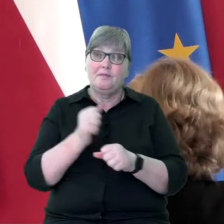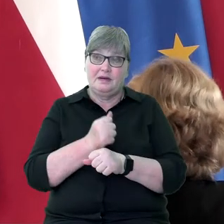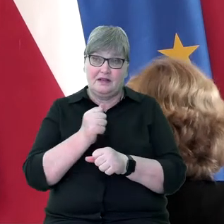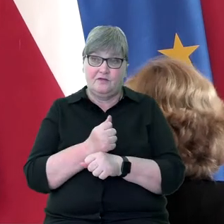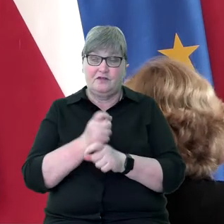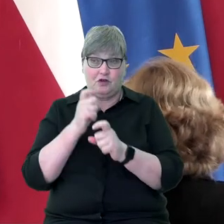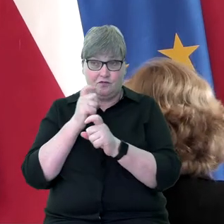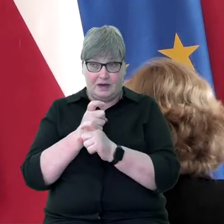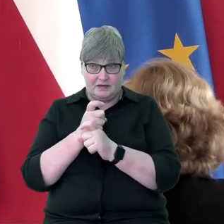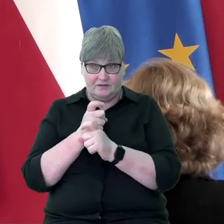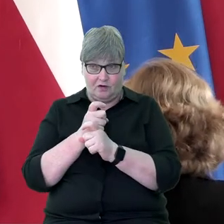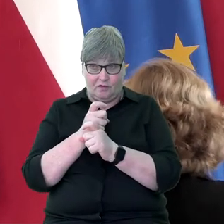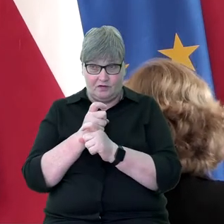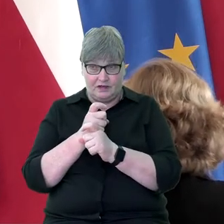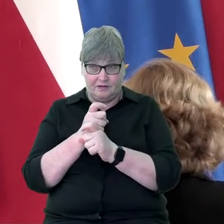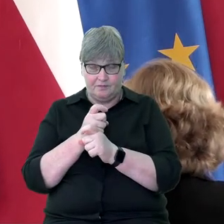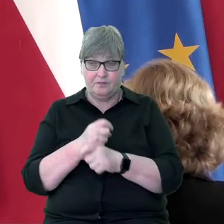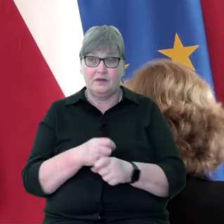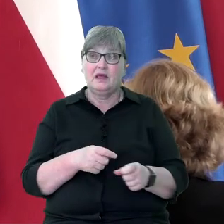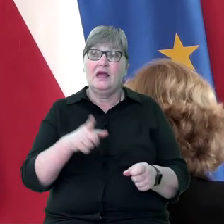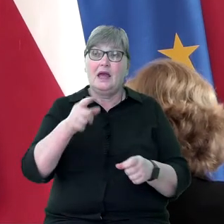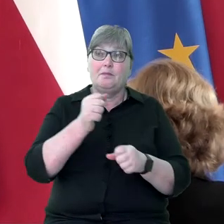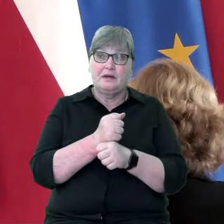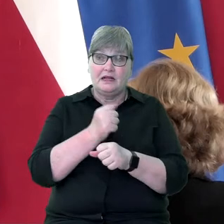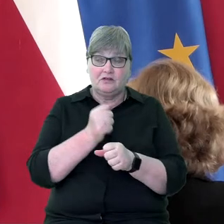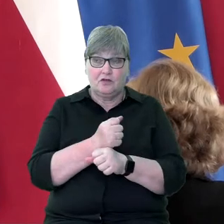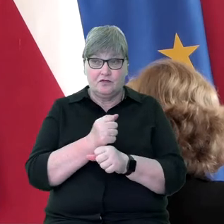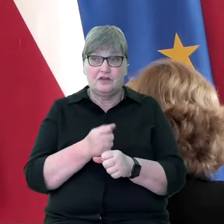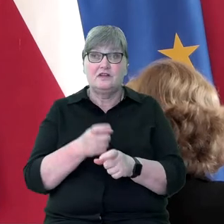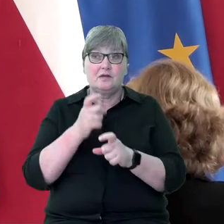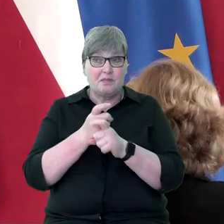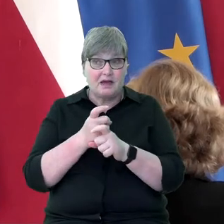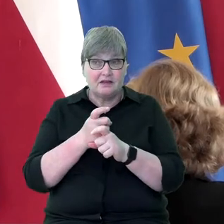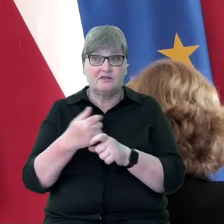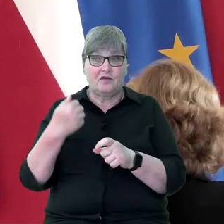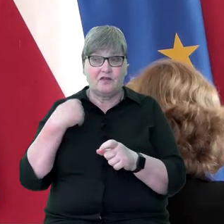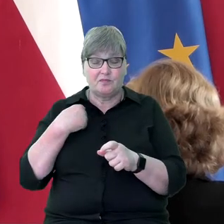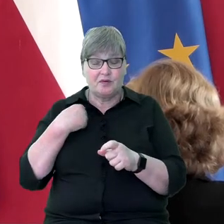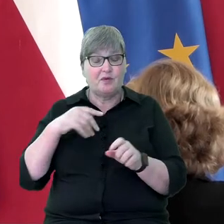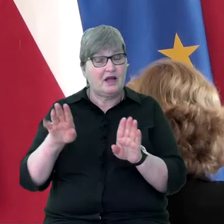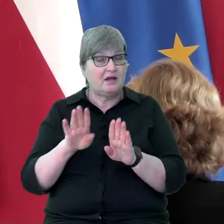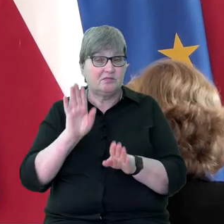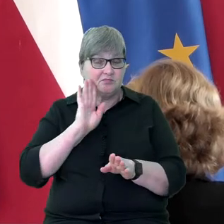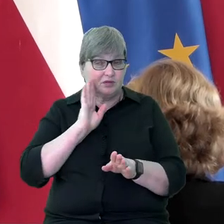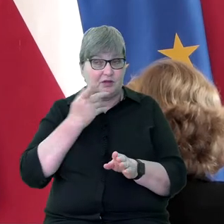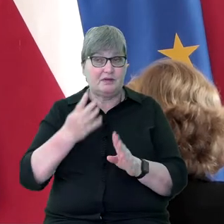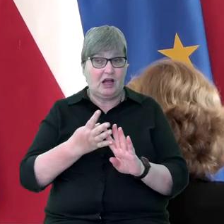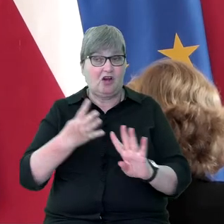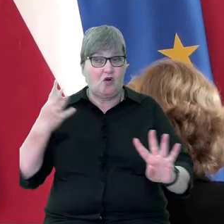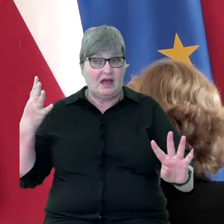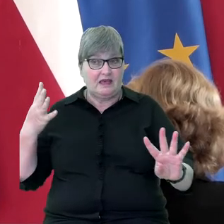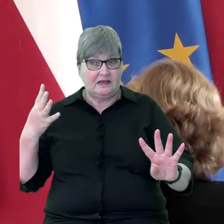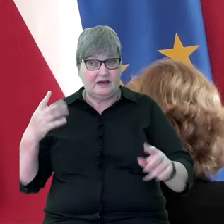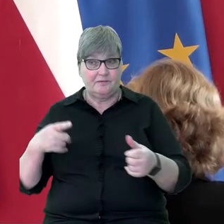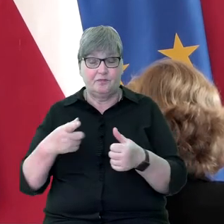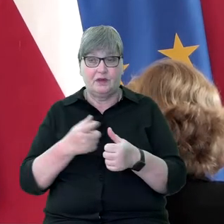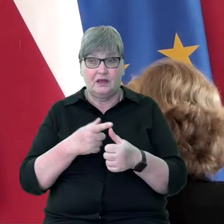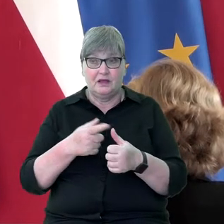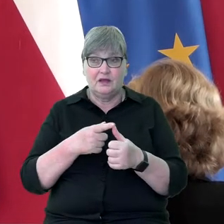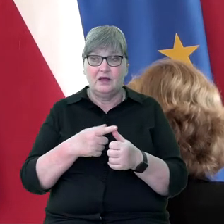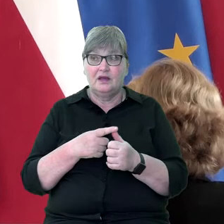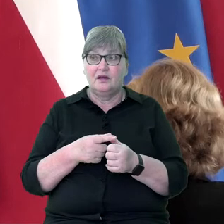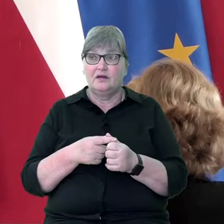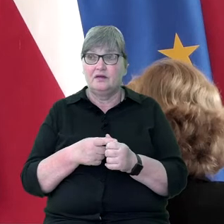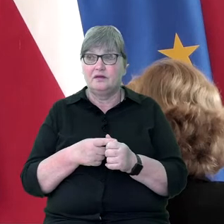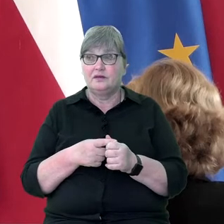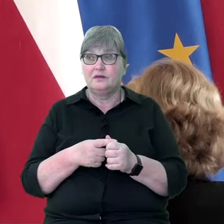Struktura funkcjonariuszy była także hierarchiczna. W hierarchii wyodrębniono trzy kategorie, których wyznacznikiem było